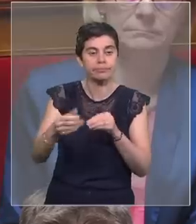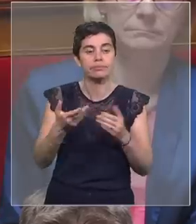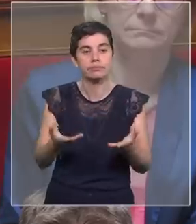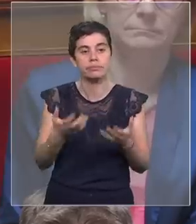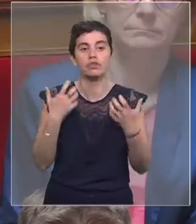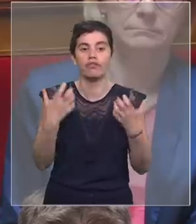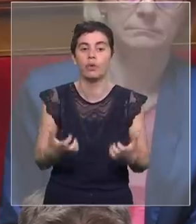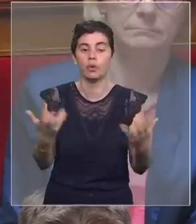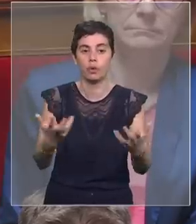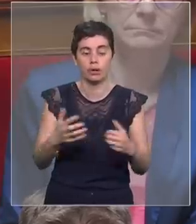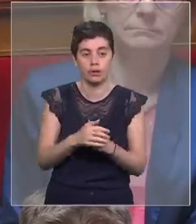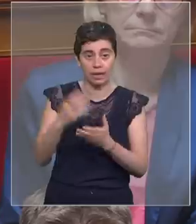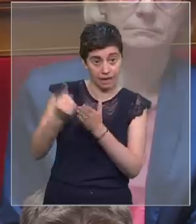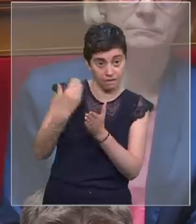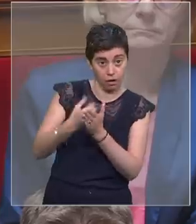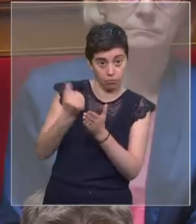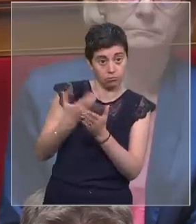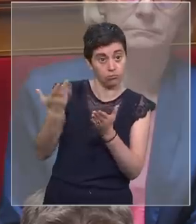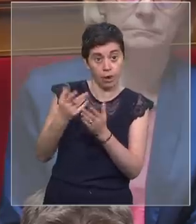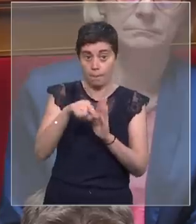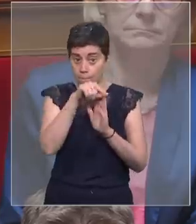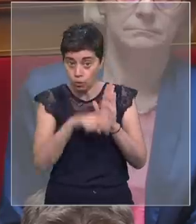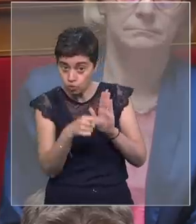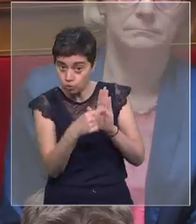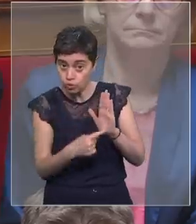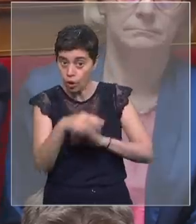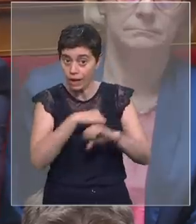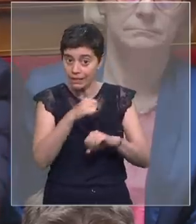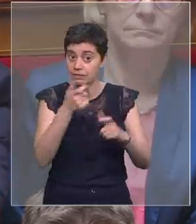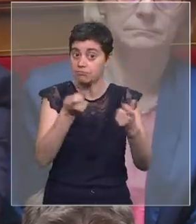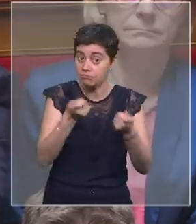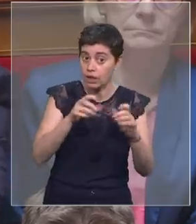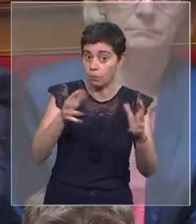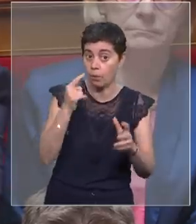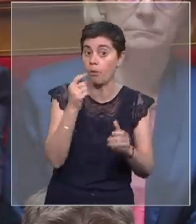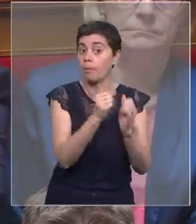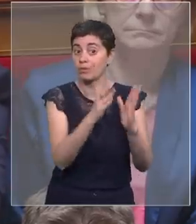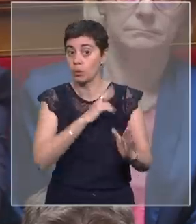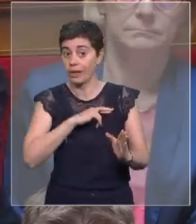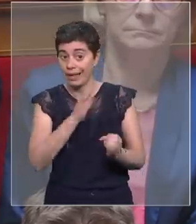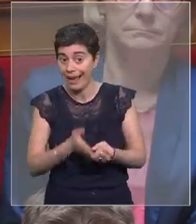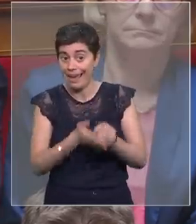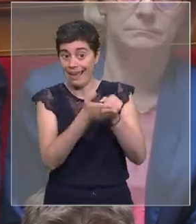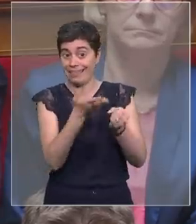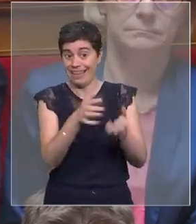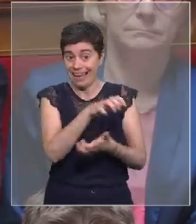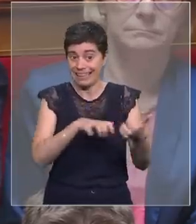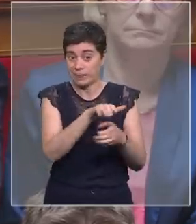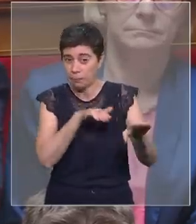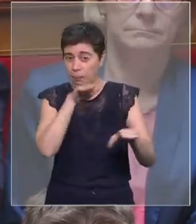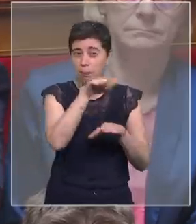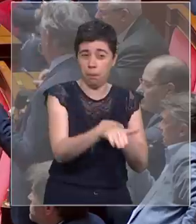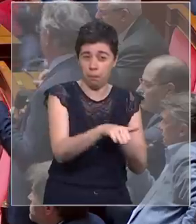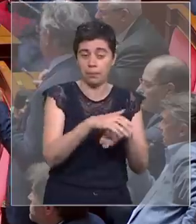que vous puissiez nous indiquer quelles mesures compte mettre en œuvre le gouvernement pour aider les EHPAD à surmonter cette crise sans